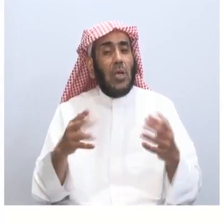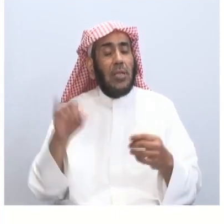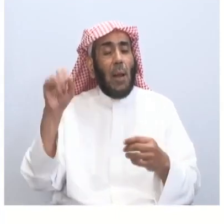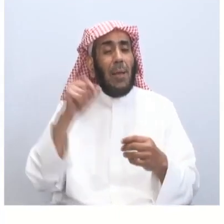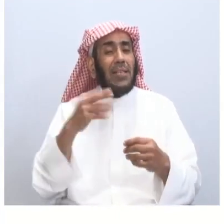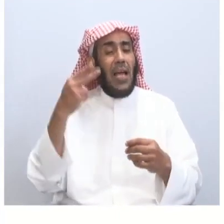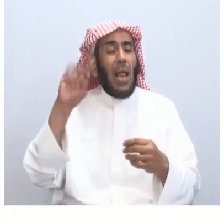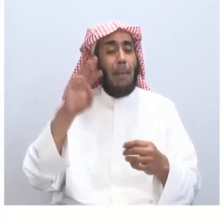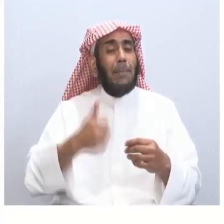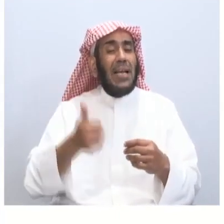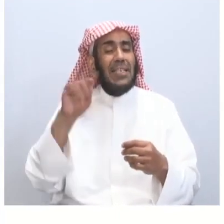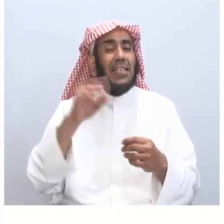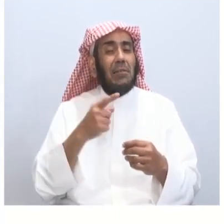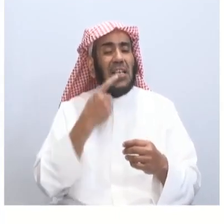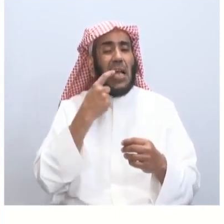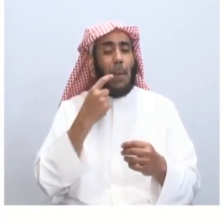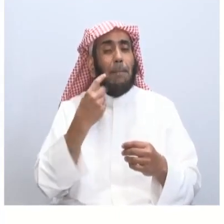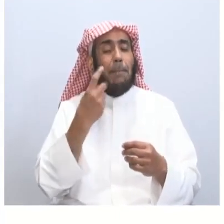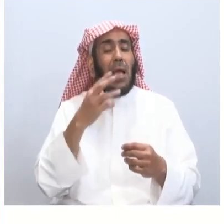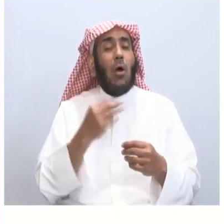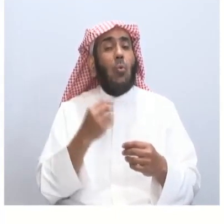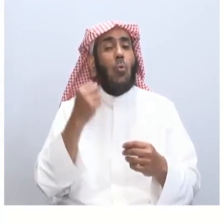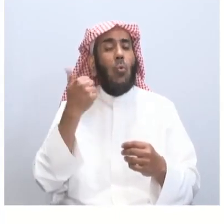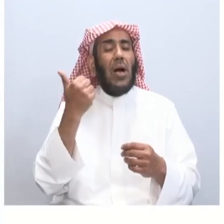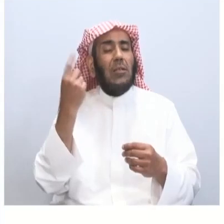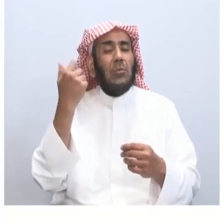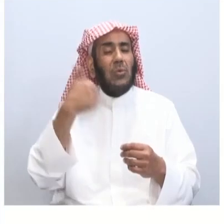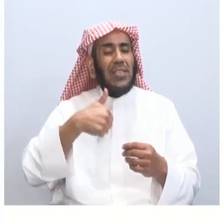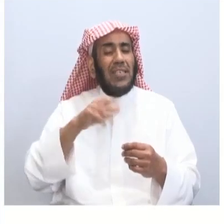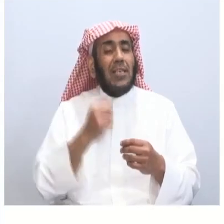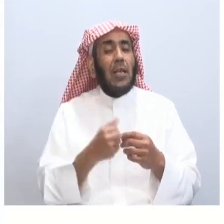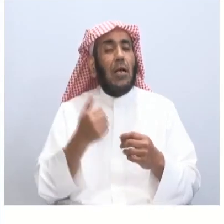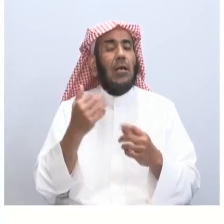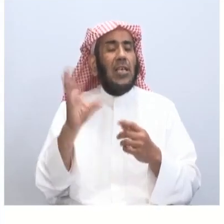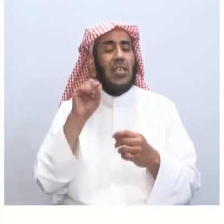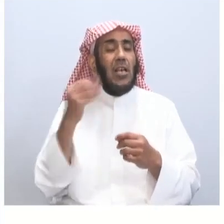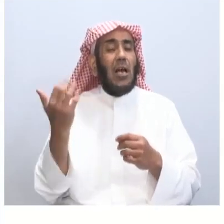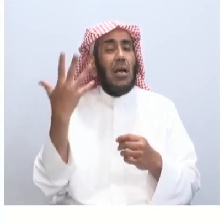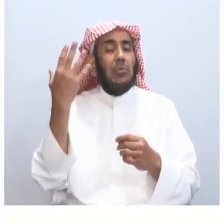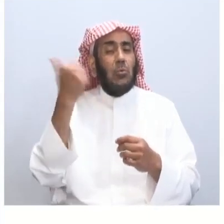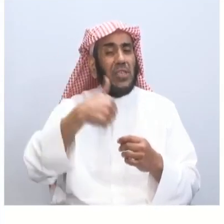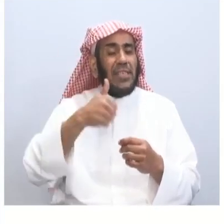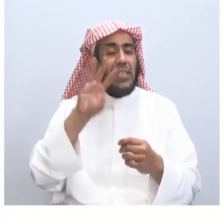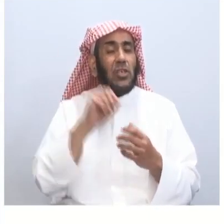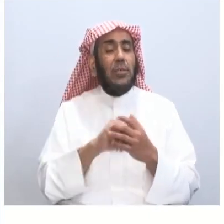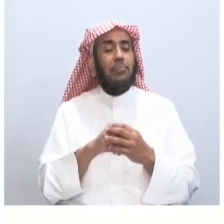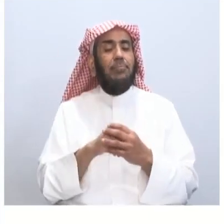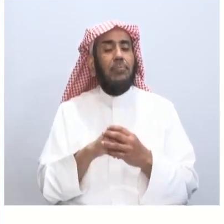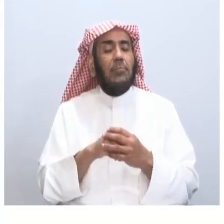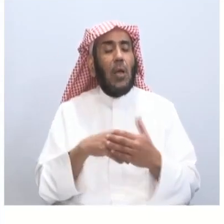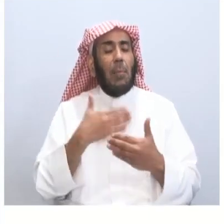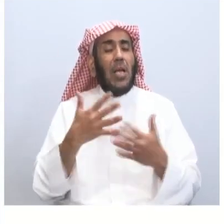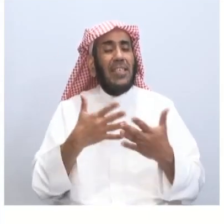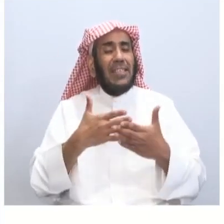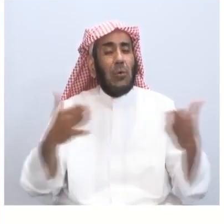العباسي الدوله العباسيه من عام 161 الى 65 اللي هو هذا بعد